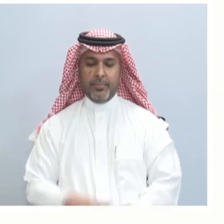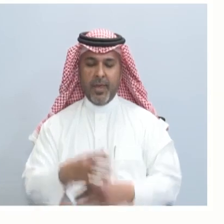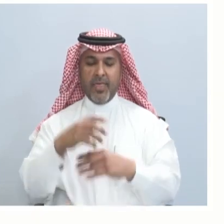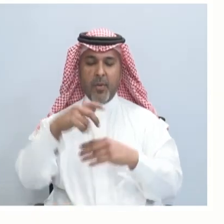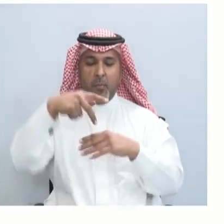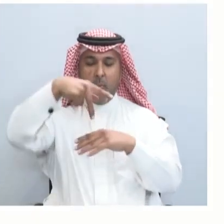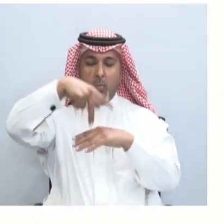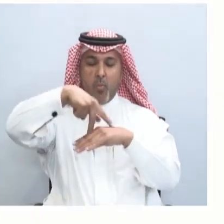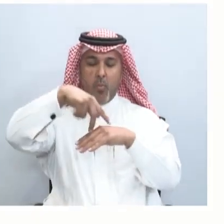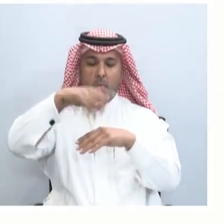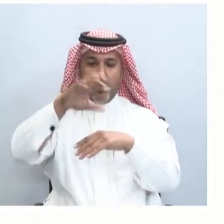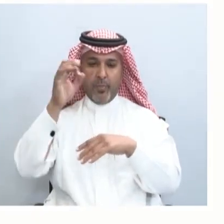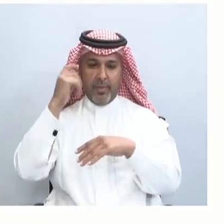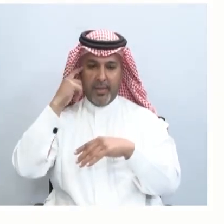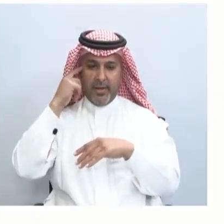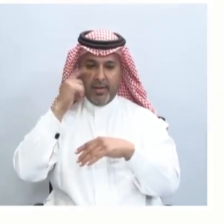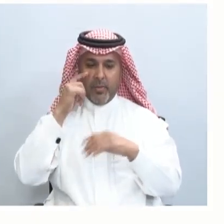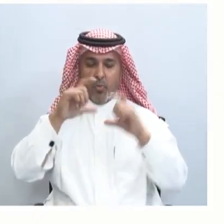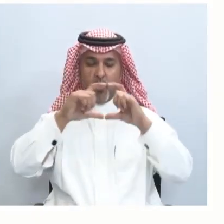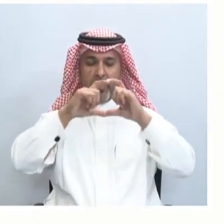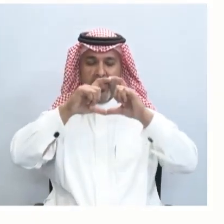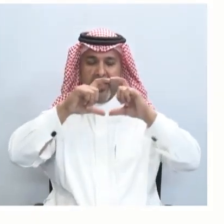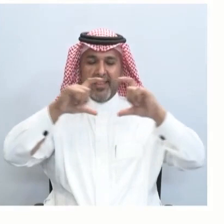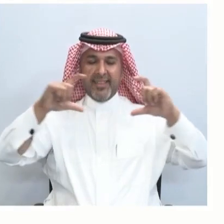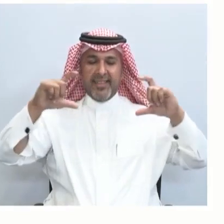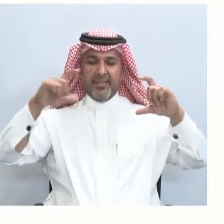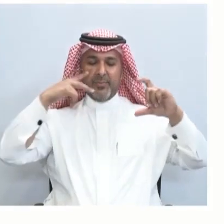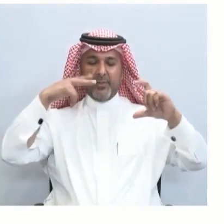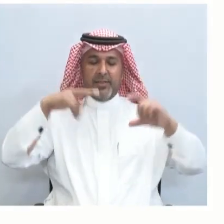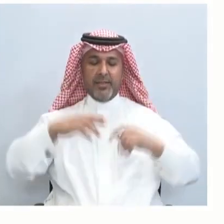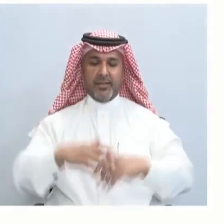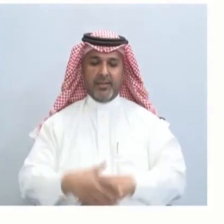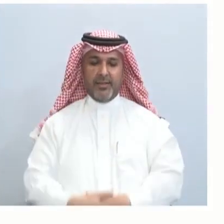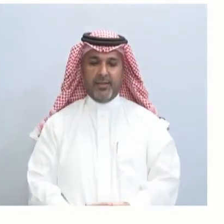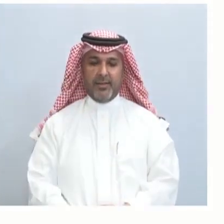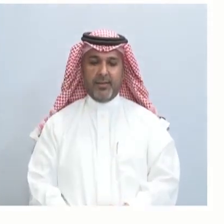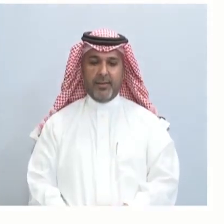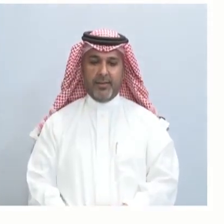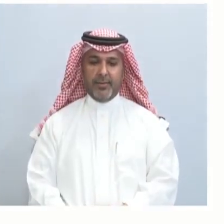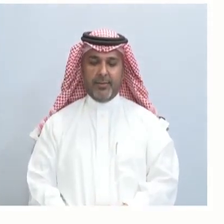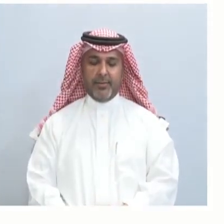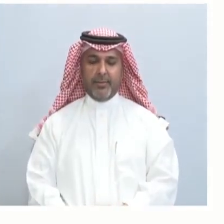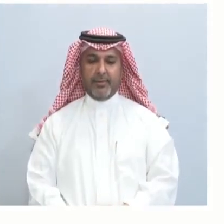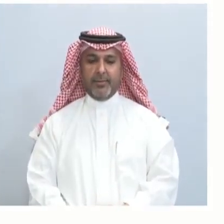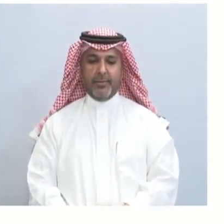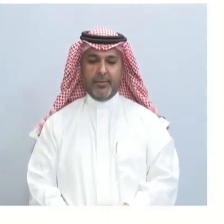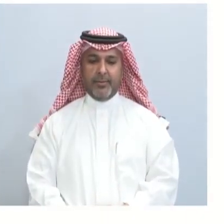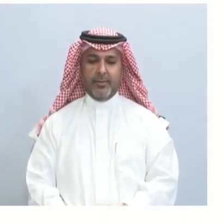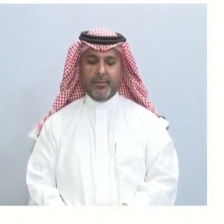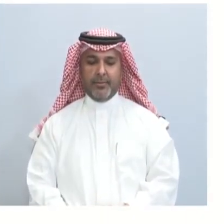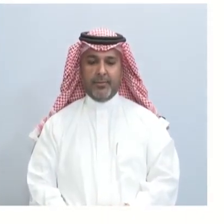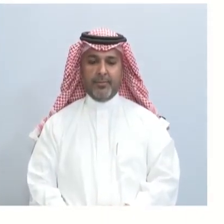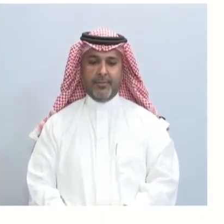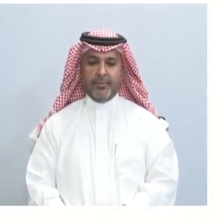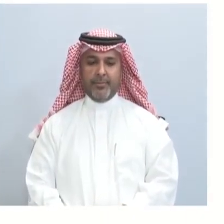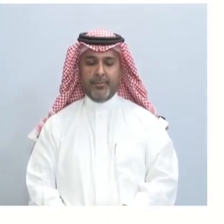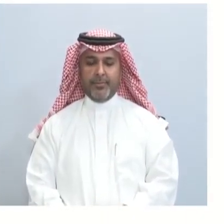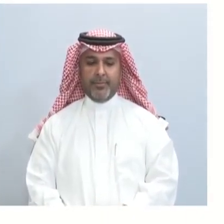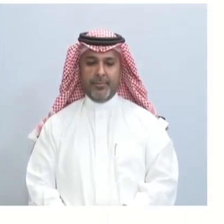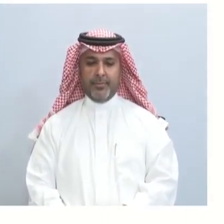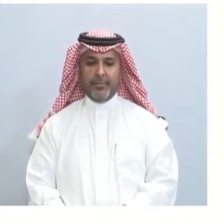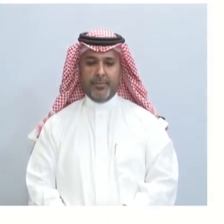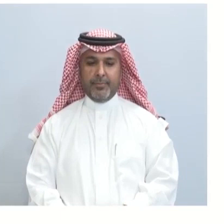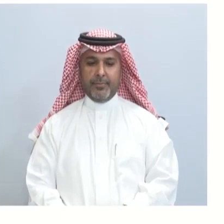هو المستطيل هنا يمثل المستطيل وهذا الشكل باللون الاصفر يمثل ماذا المثلث اذا